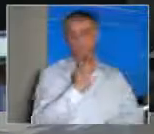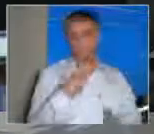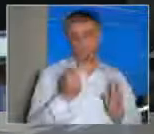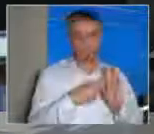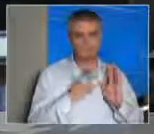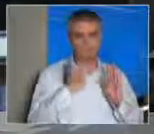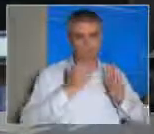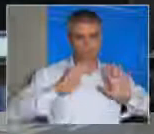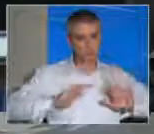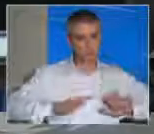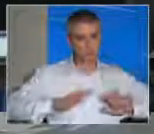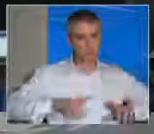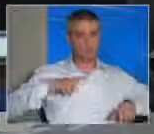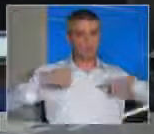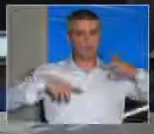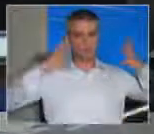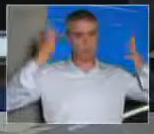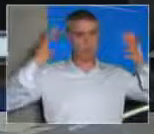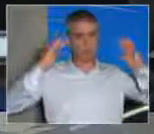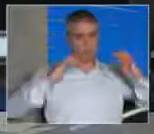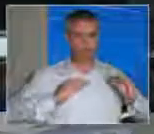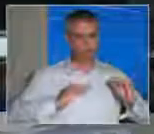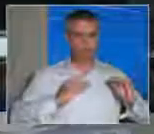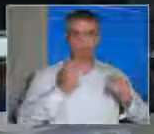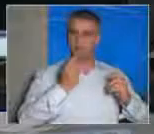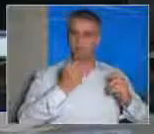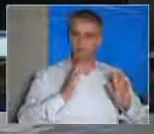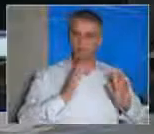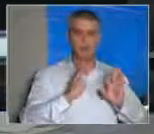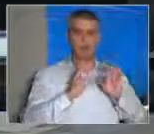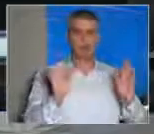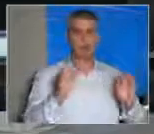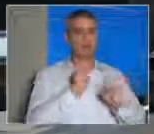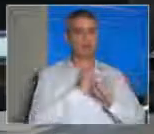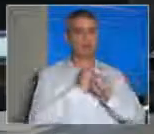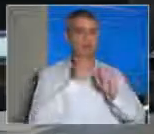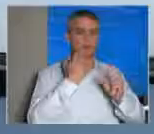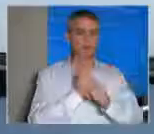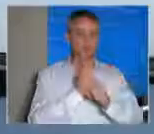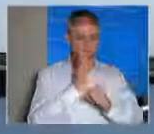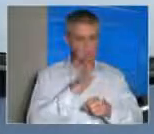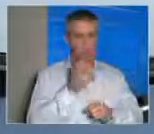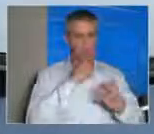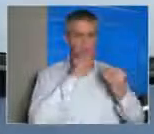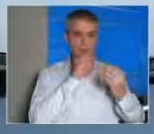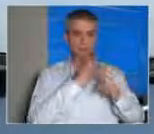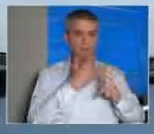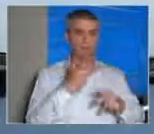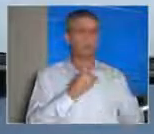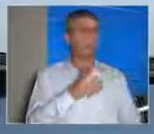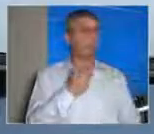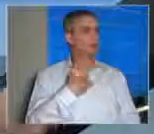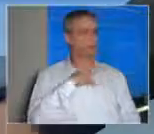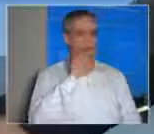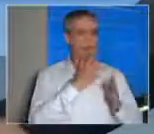קצת להוריד את הנפיחות, אני אומרת את זה גם כיועצת תקשורת, להוריד טיפה, להתחיל לעשות עשייה, שיהיה לך גם על מה לדבר ולא רק באחר. גיל, אם תרצה, אני